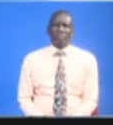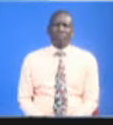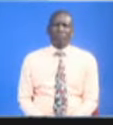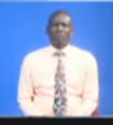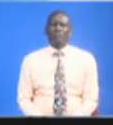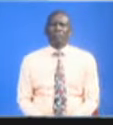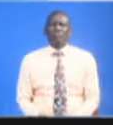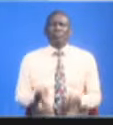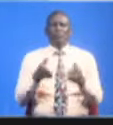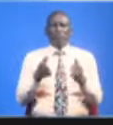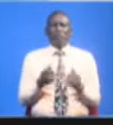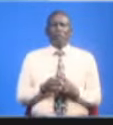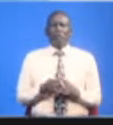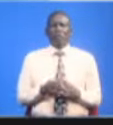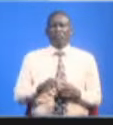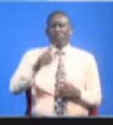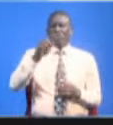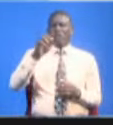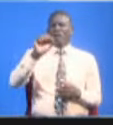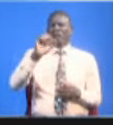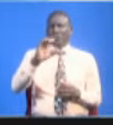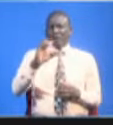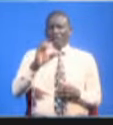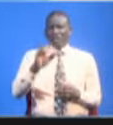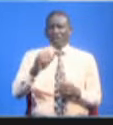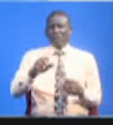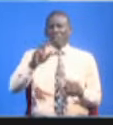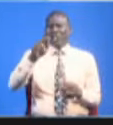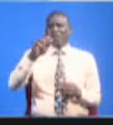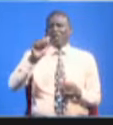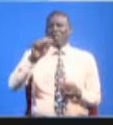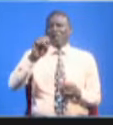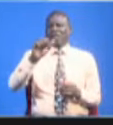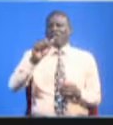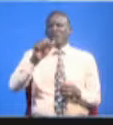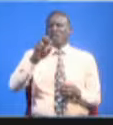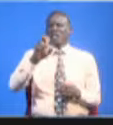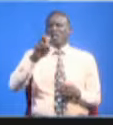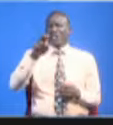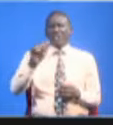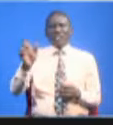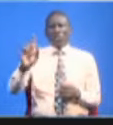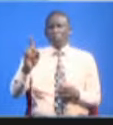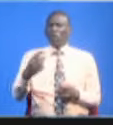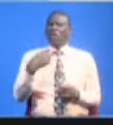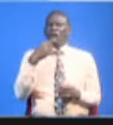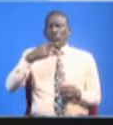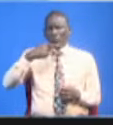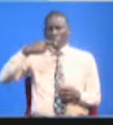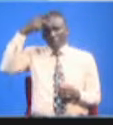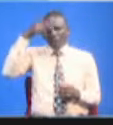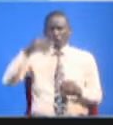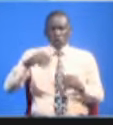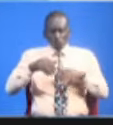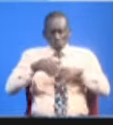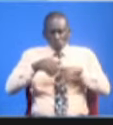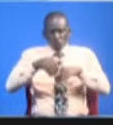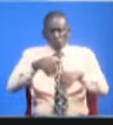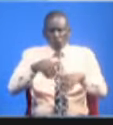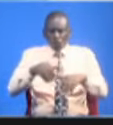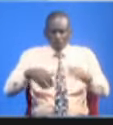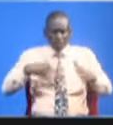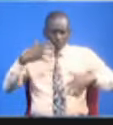Mtazamaji, tume ya kuajiri walimu TSC tawi la Kasarani katika kaunti ya Nairobi imewataka wazazi kufuatilia mienendo ya watoto wao